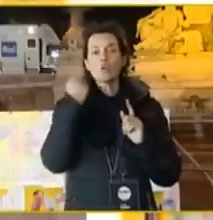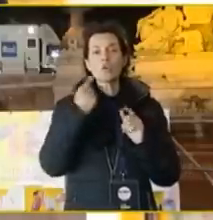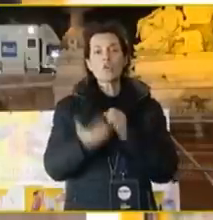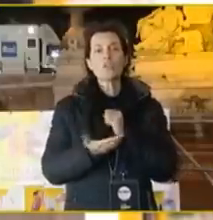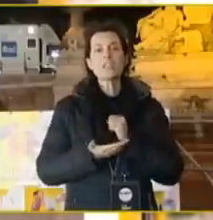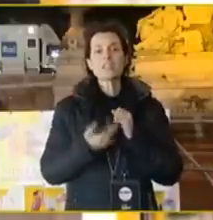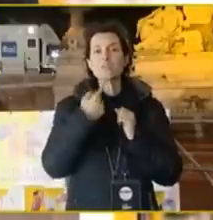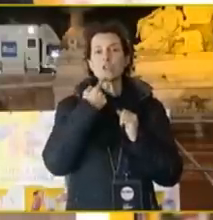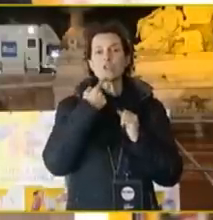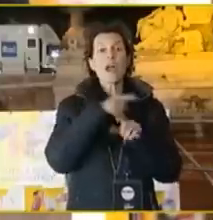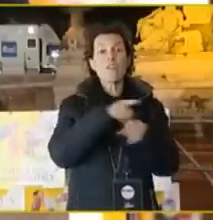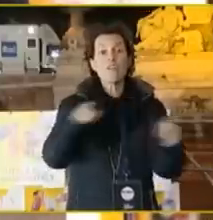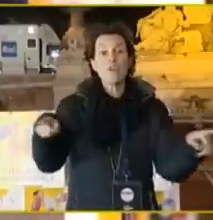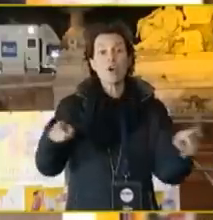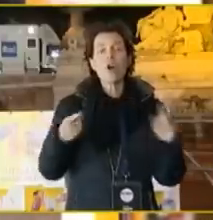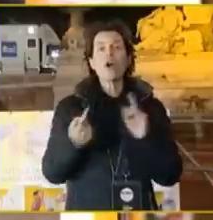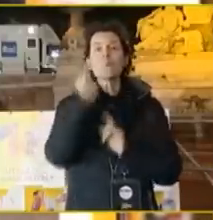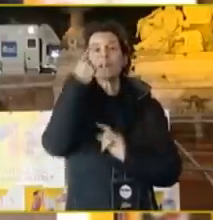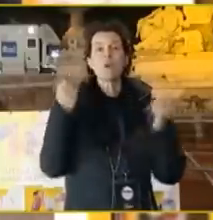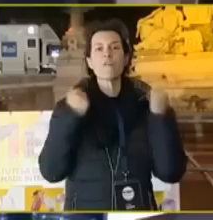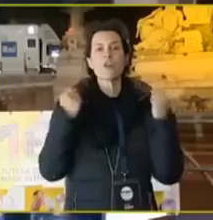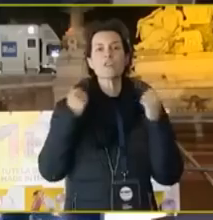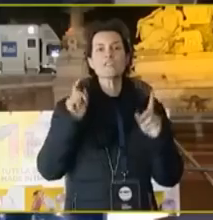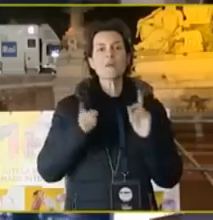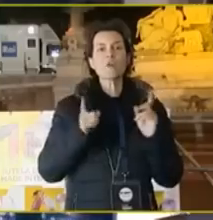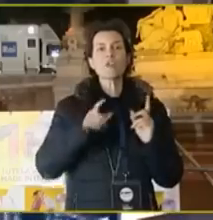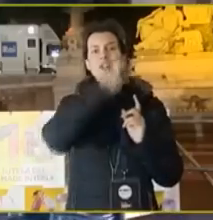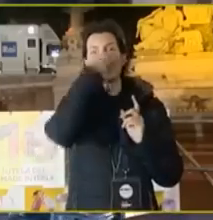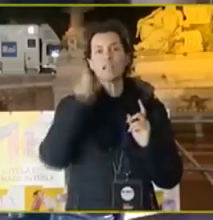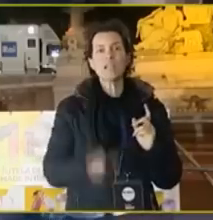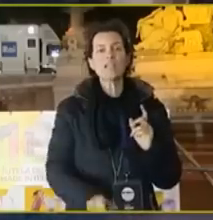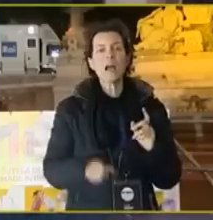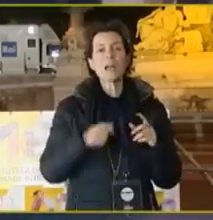diventare la prima forza politica del paese.